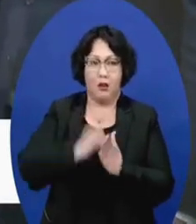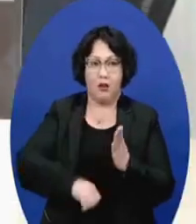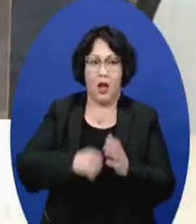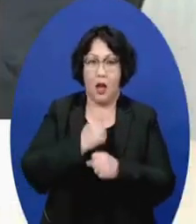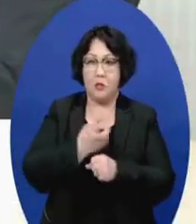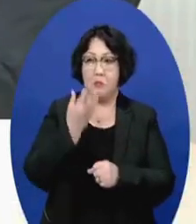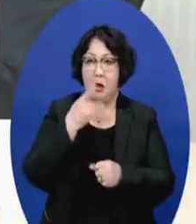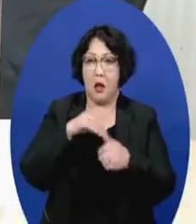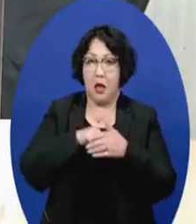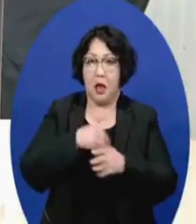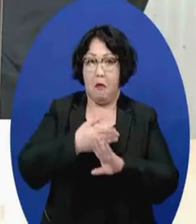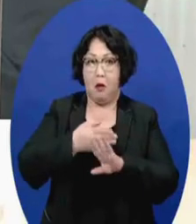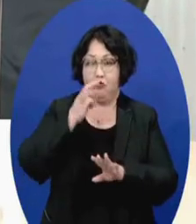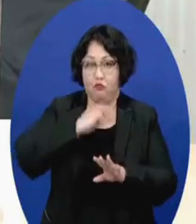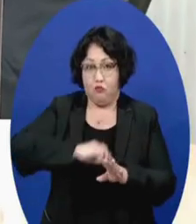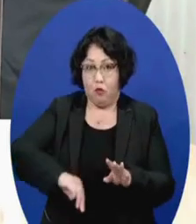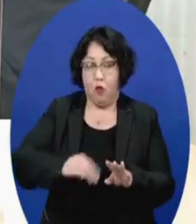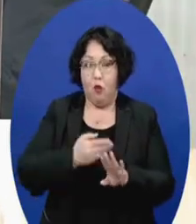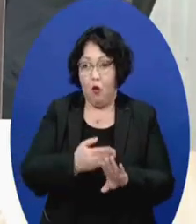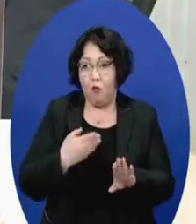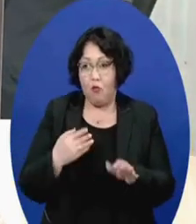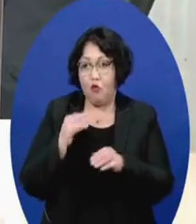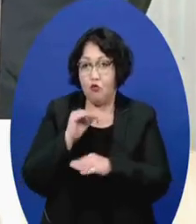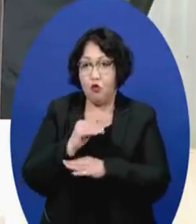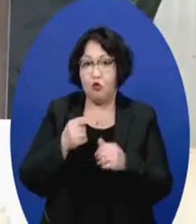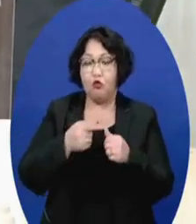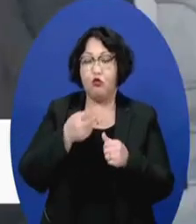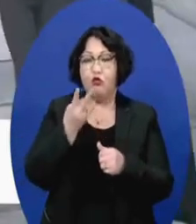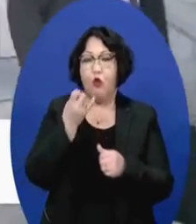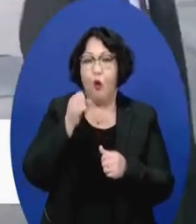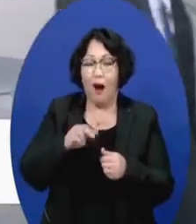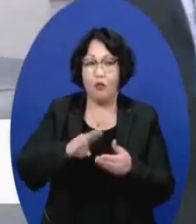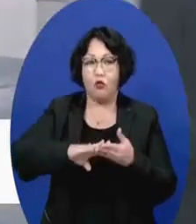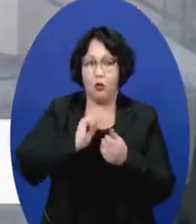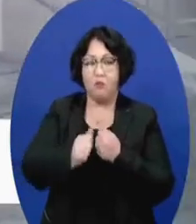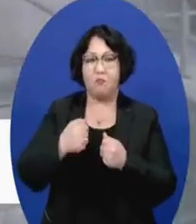зээлдэгч хэрвээ хүсвэл өмнөх өдөрт нь нөөт төлөгчөөр бүртгүүлээд зээлд